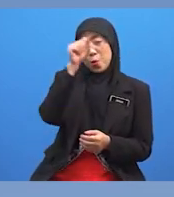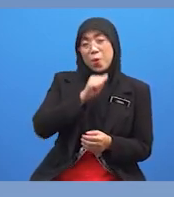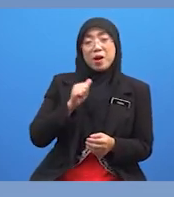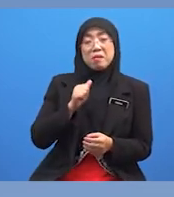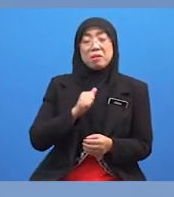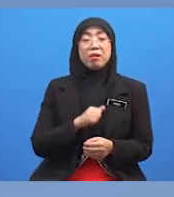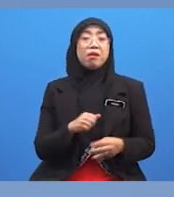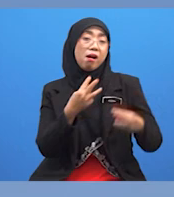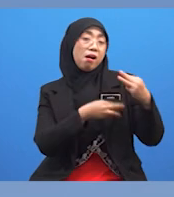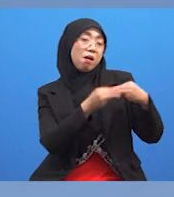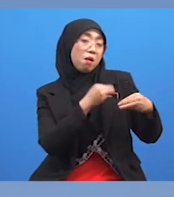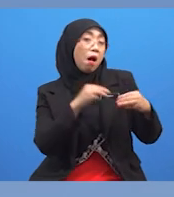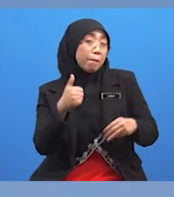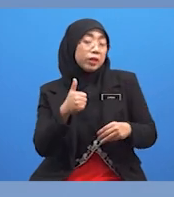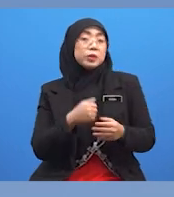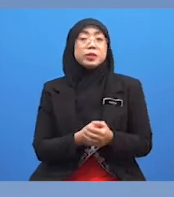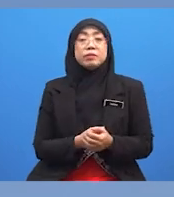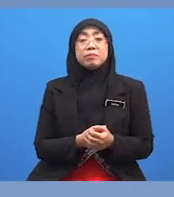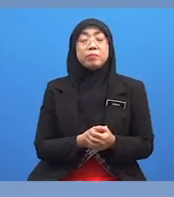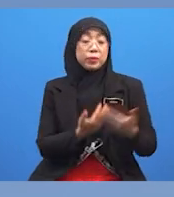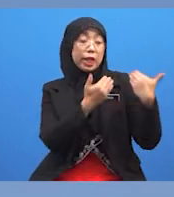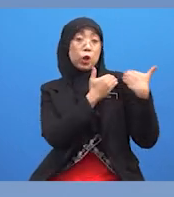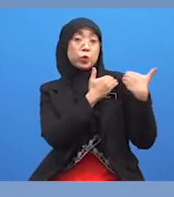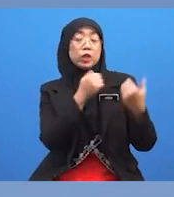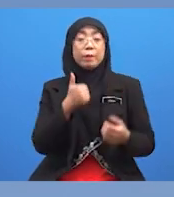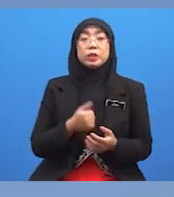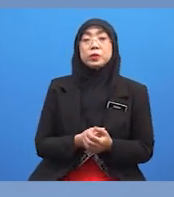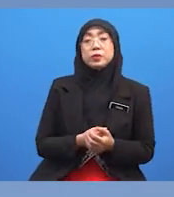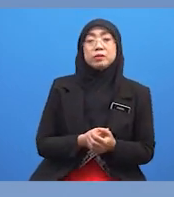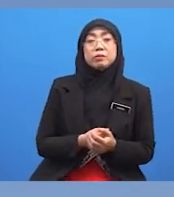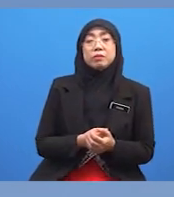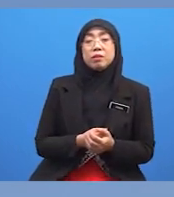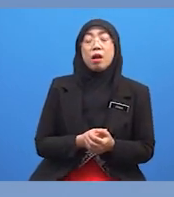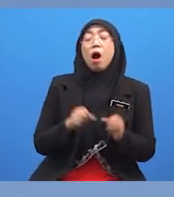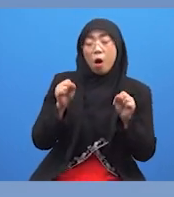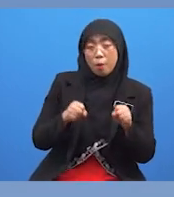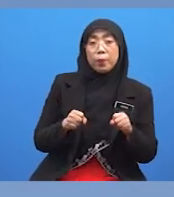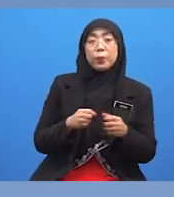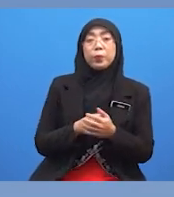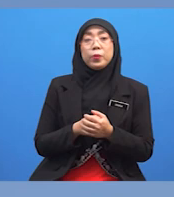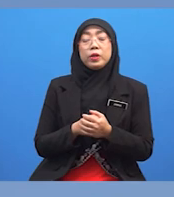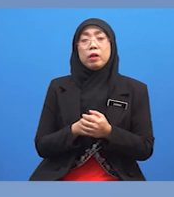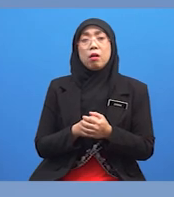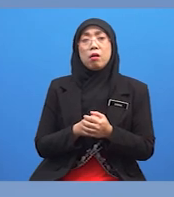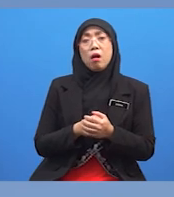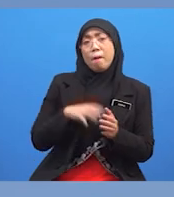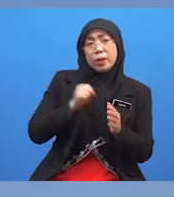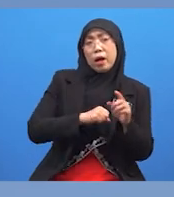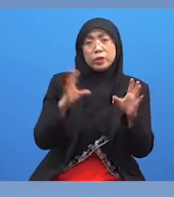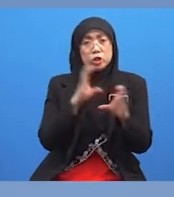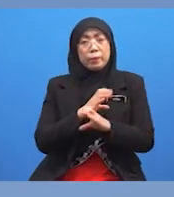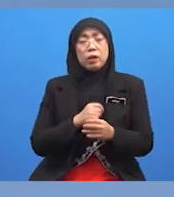beriman, bertanggungjawab, dihormati dan disanjungi, mampu bersaing, mengangkat